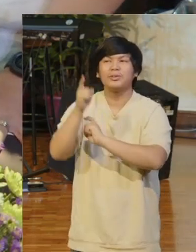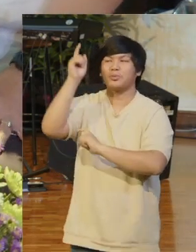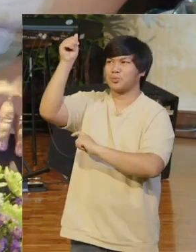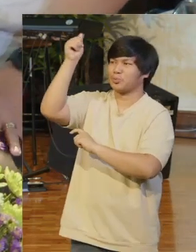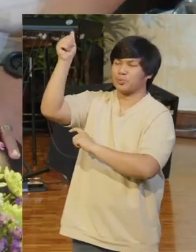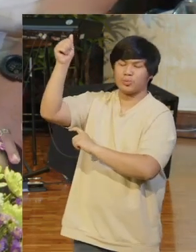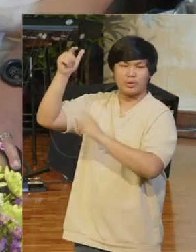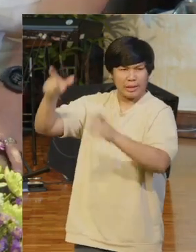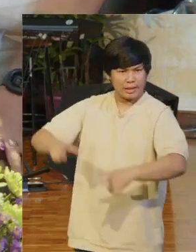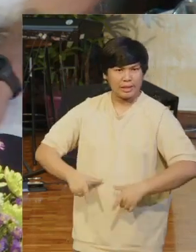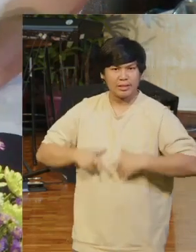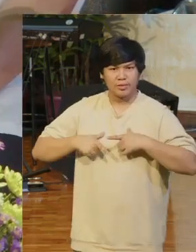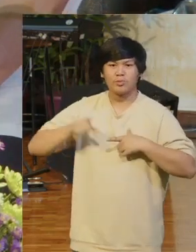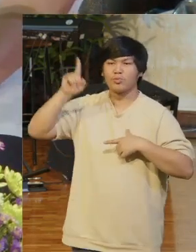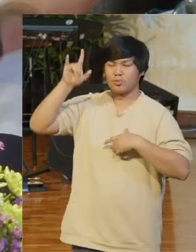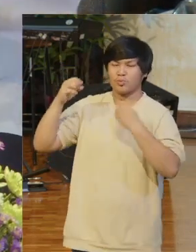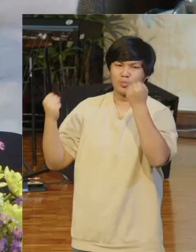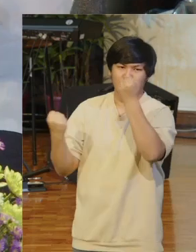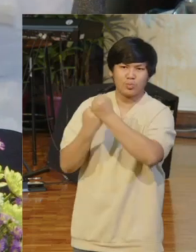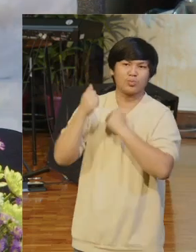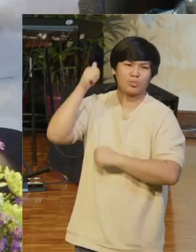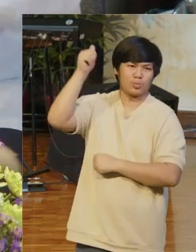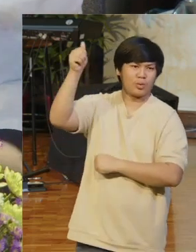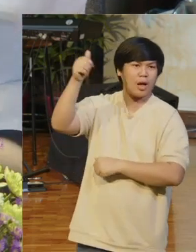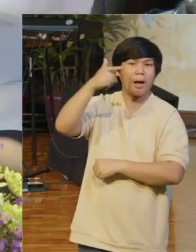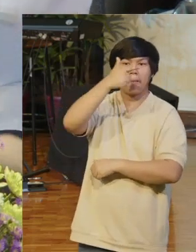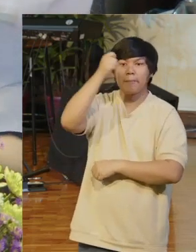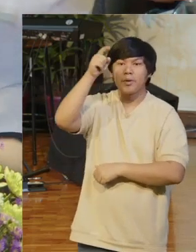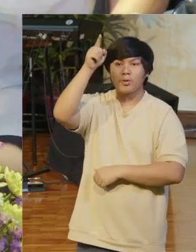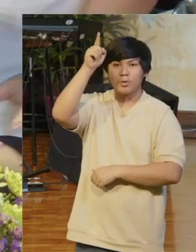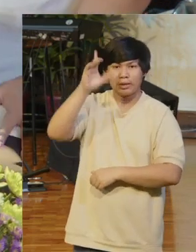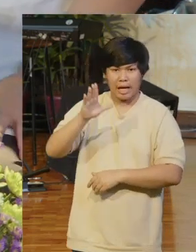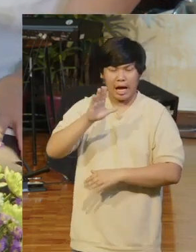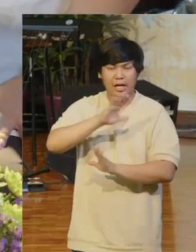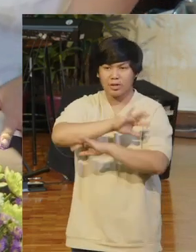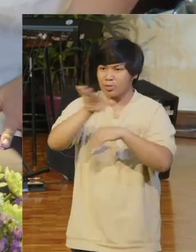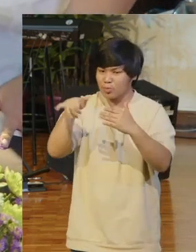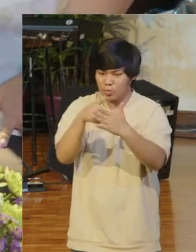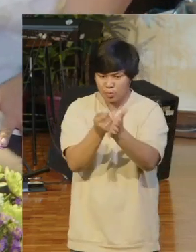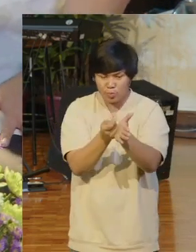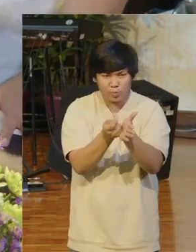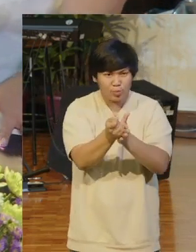self-existent, self-sufficient. Dahil totoo ang lahat ng iyan,